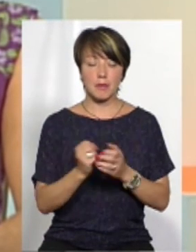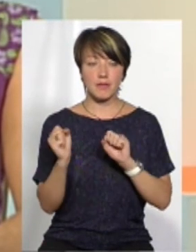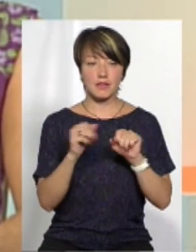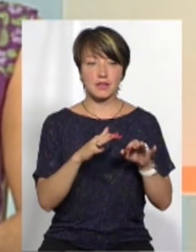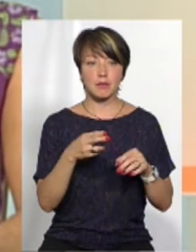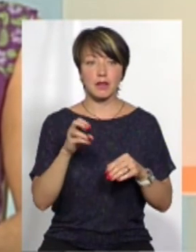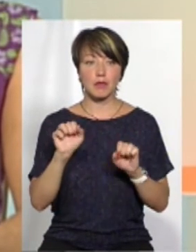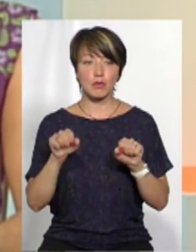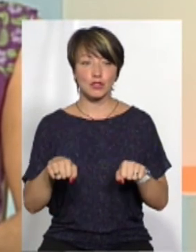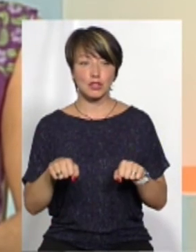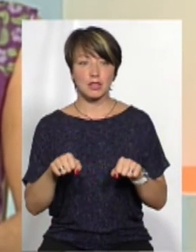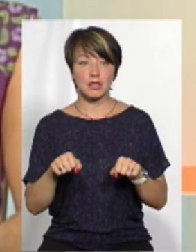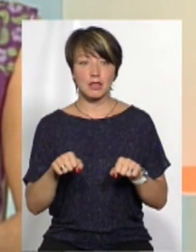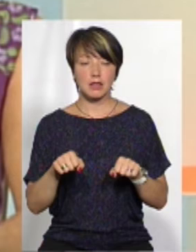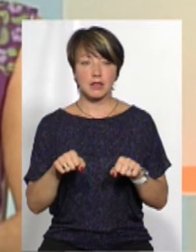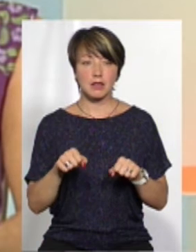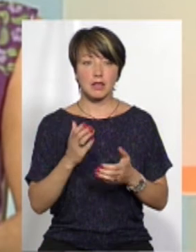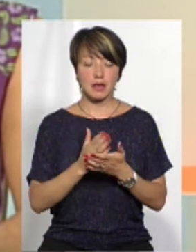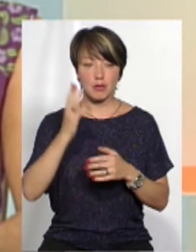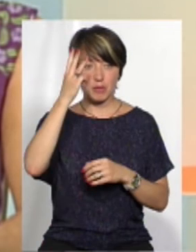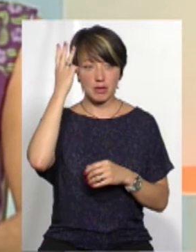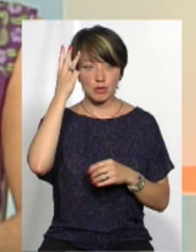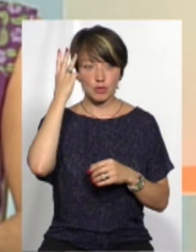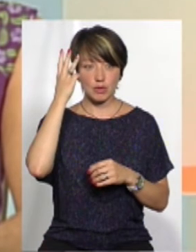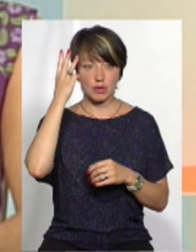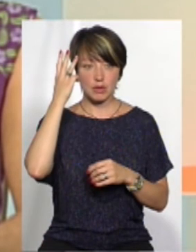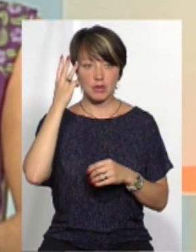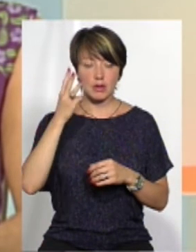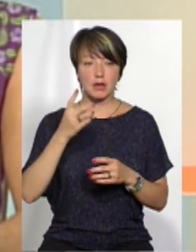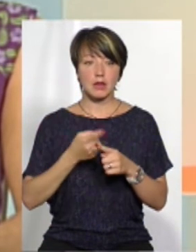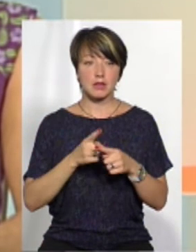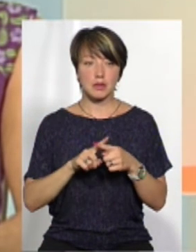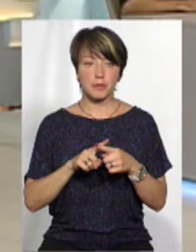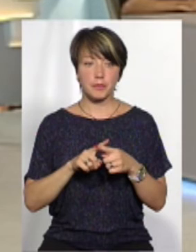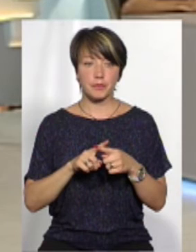туди, де їх можна здавати. У нас ж є в Хмельницькому